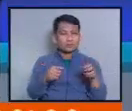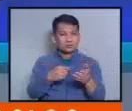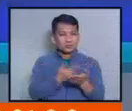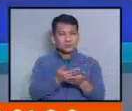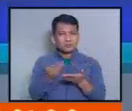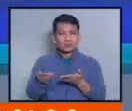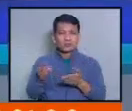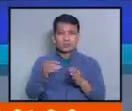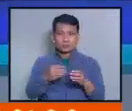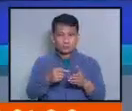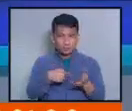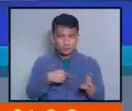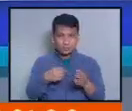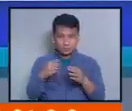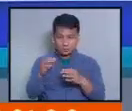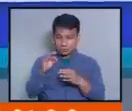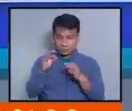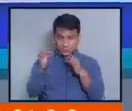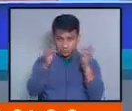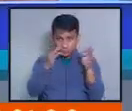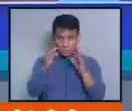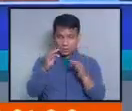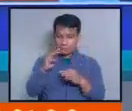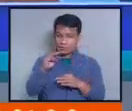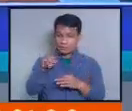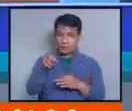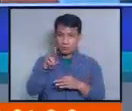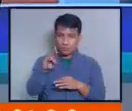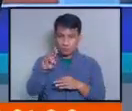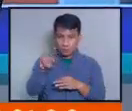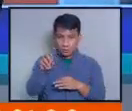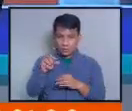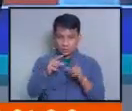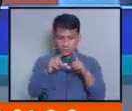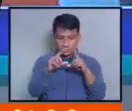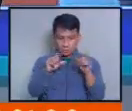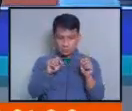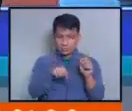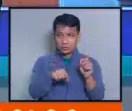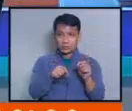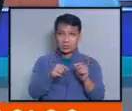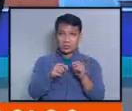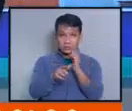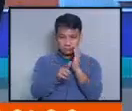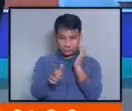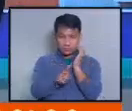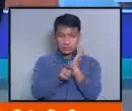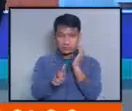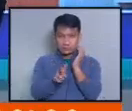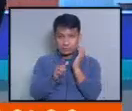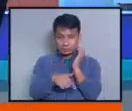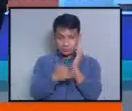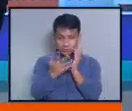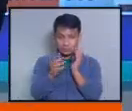sila ng otoridad ng marijuana. Na-recover sa mga suspect ang 8 sachet ng pinatuyong daho ng marijuana na